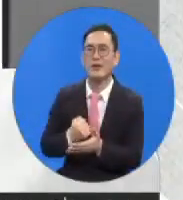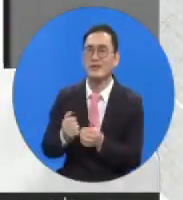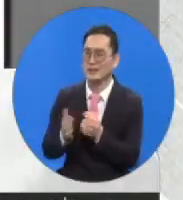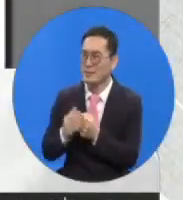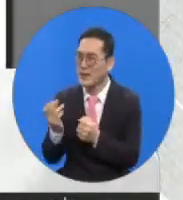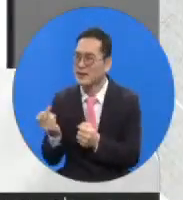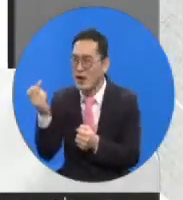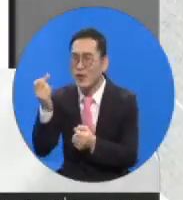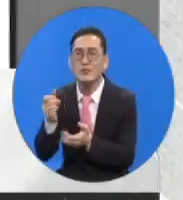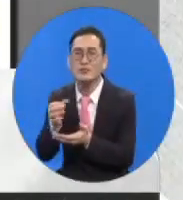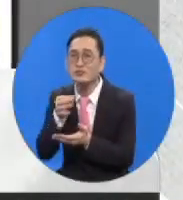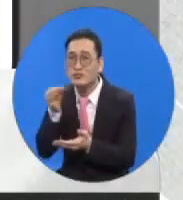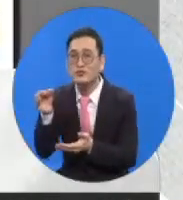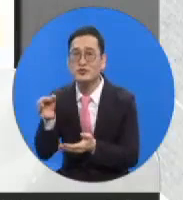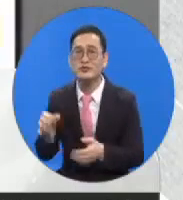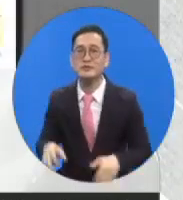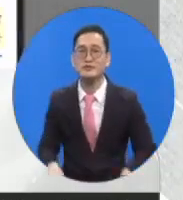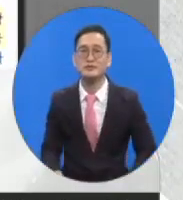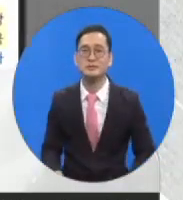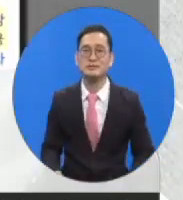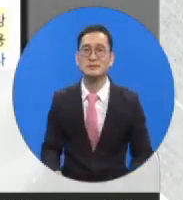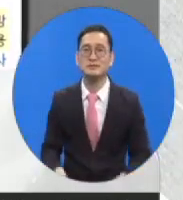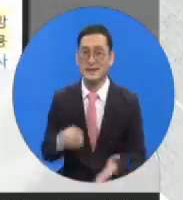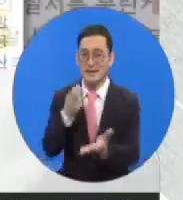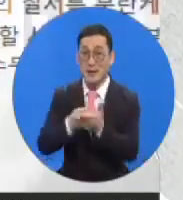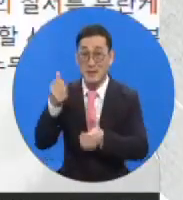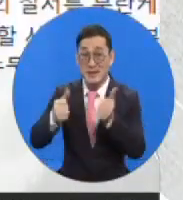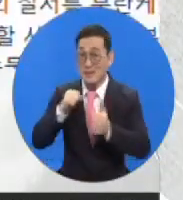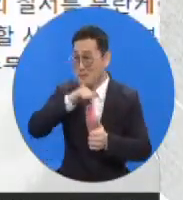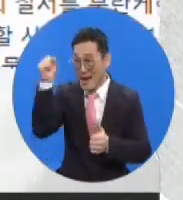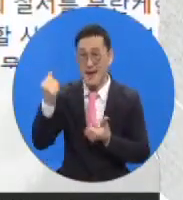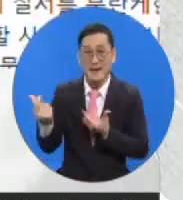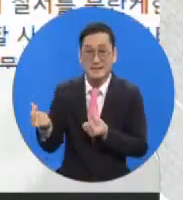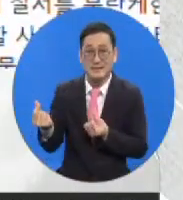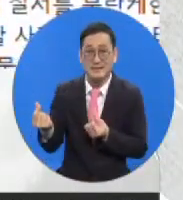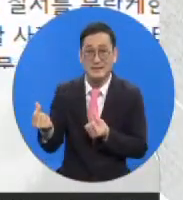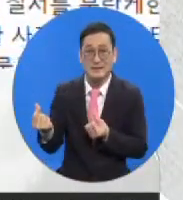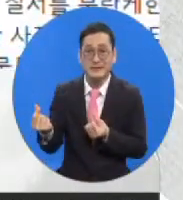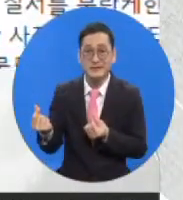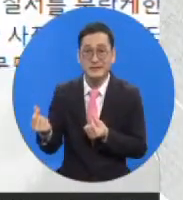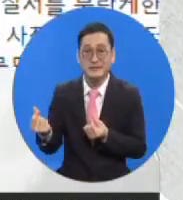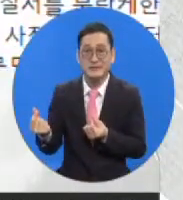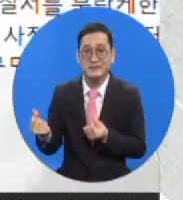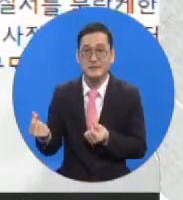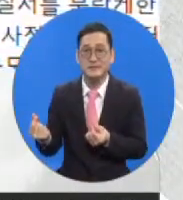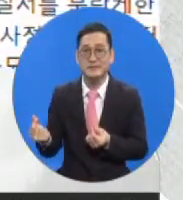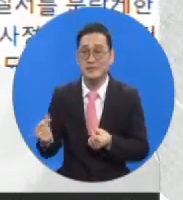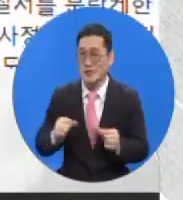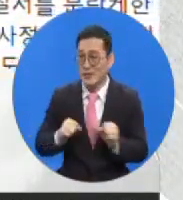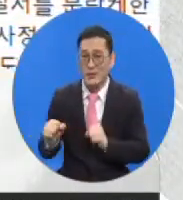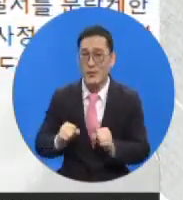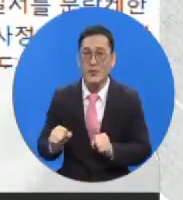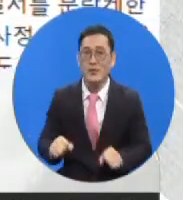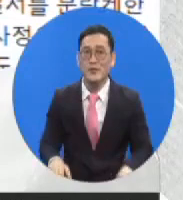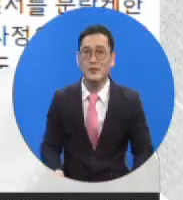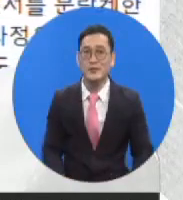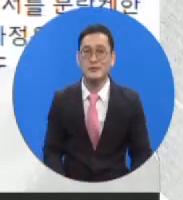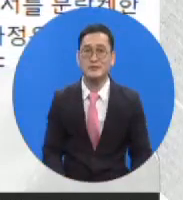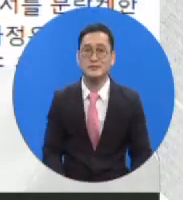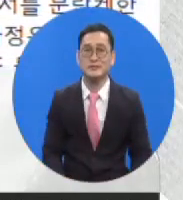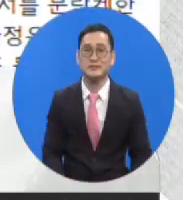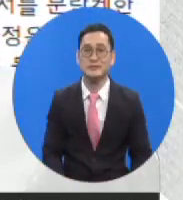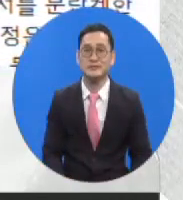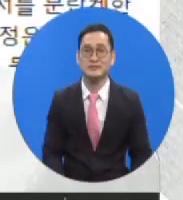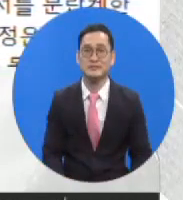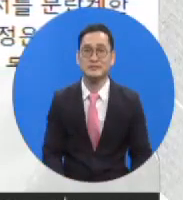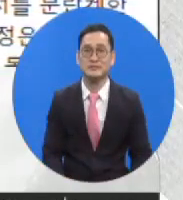형이라는 얘기가 나오는 거거든요. 그렇군요. 동기지만 형. 그렇죠. 그 뒤에 또 윤석열 총장의 인사청문회 때 얼마나 많이